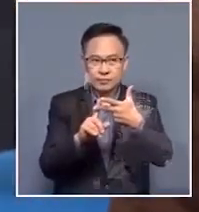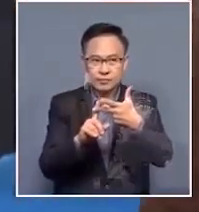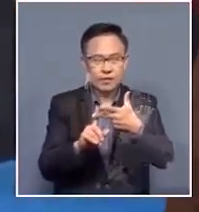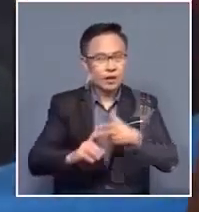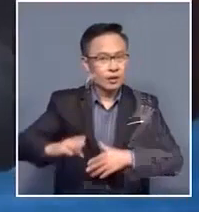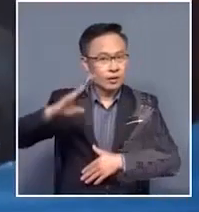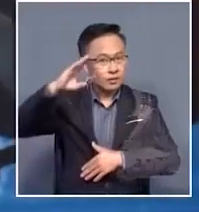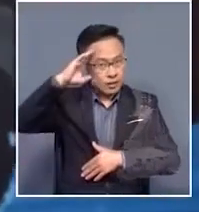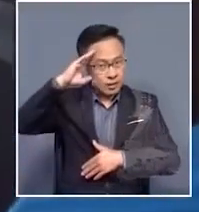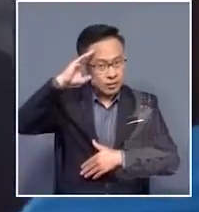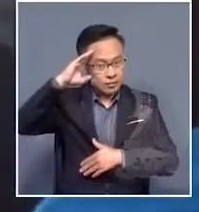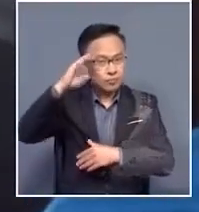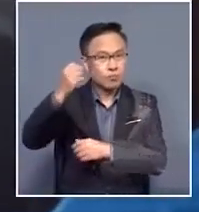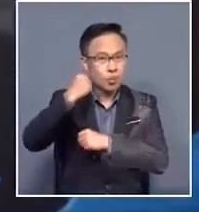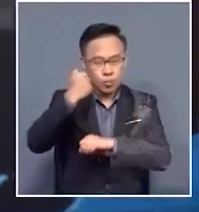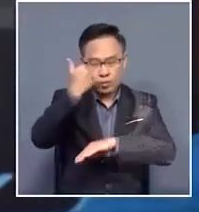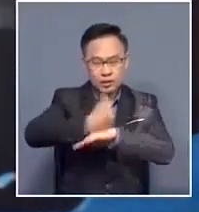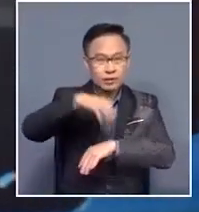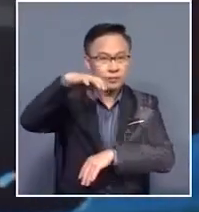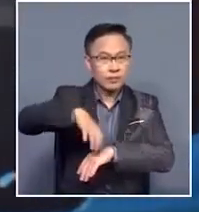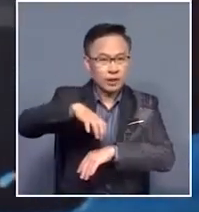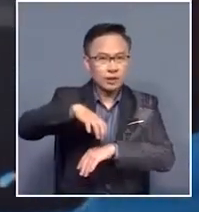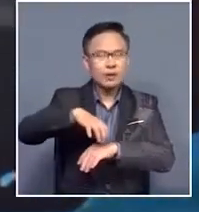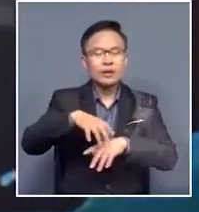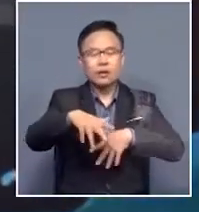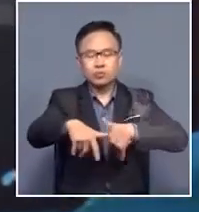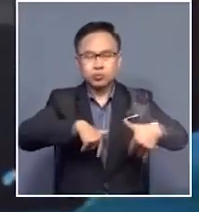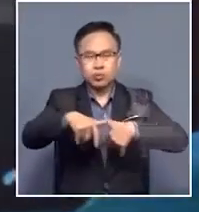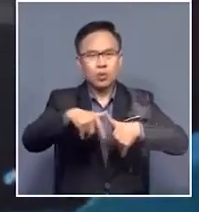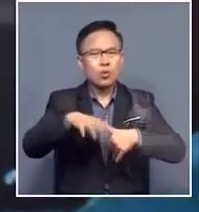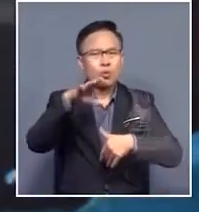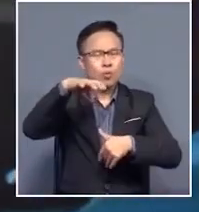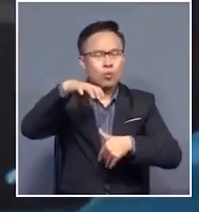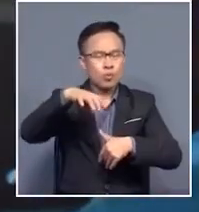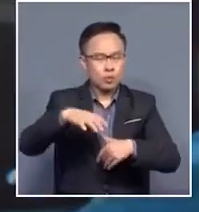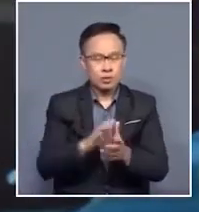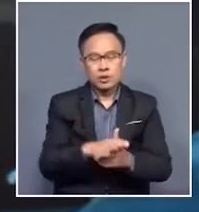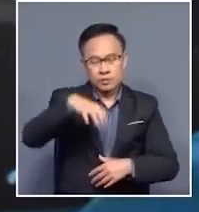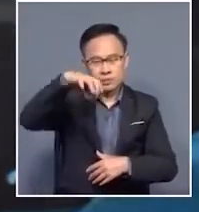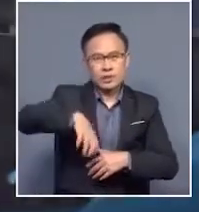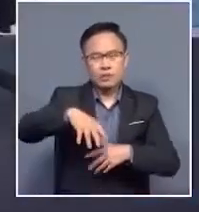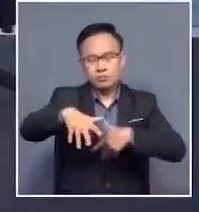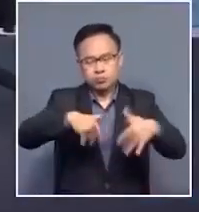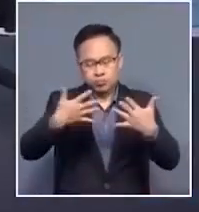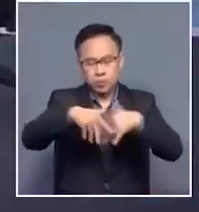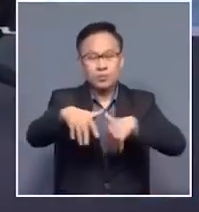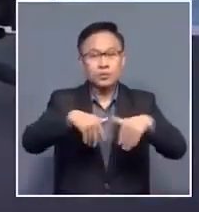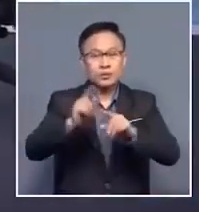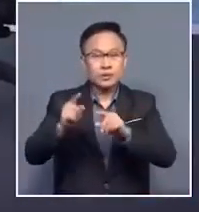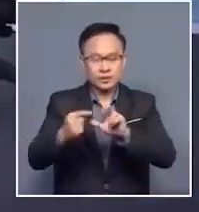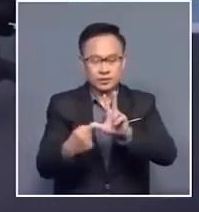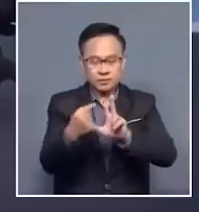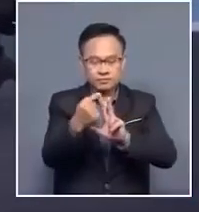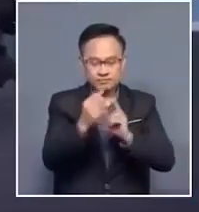พลตรีนิรันดรศรีคชาผู้อำนวยการสำนักกิจการพลเรือนกรมกิจการพลเรือนทหารบกทั้ง3ท่านอยู่กับเราแล้วสวัสดีทั้ง3ท่าน